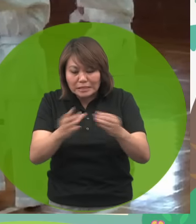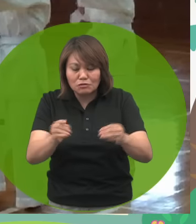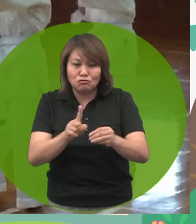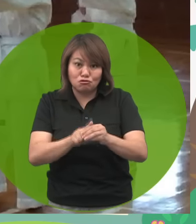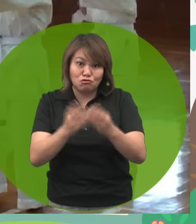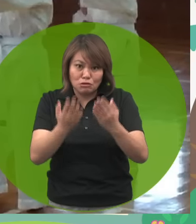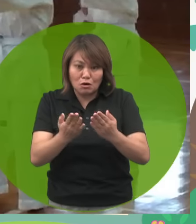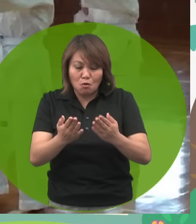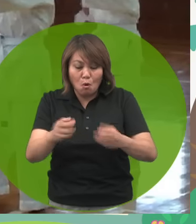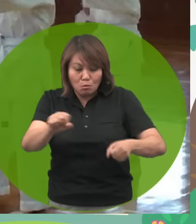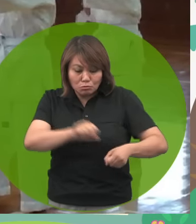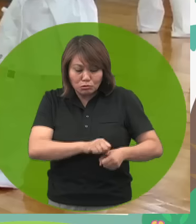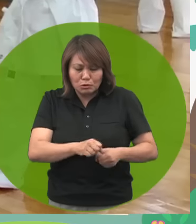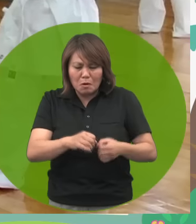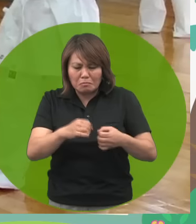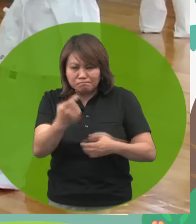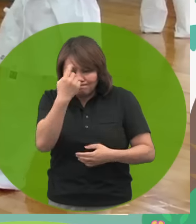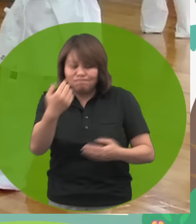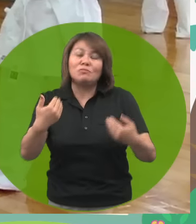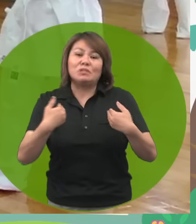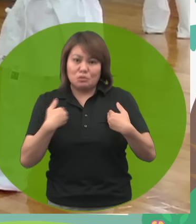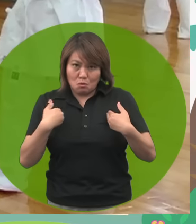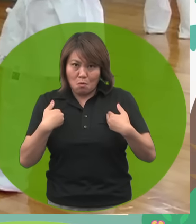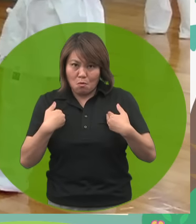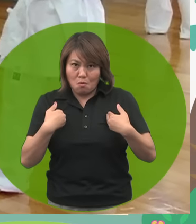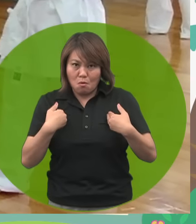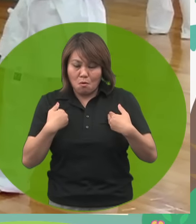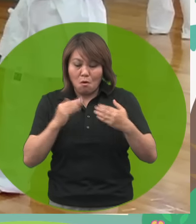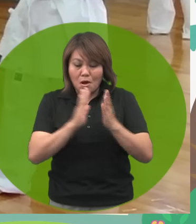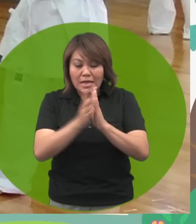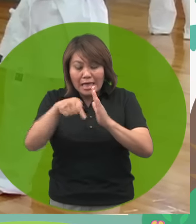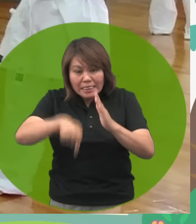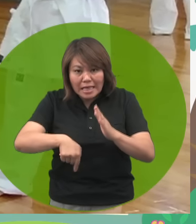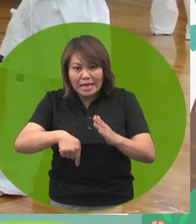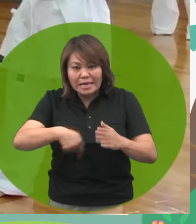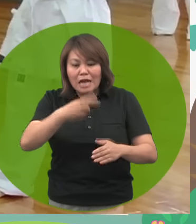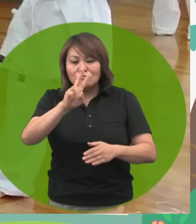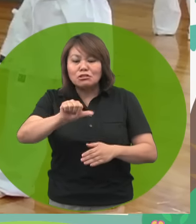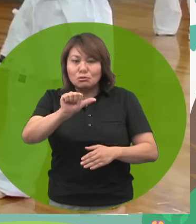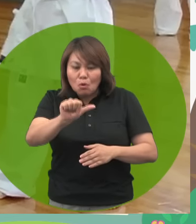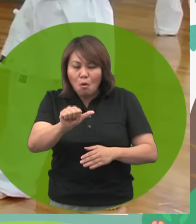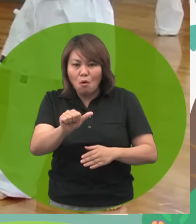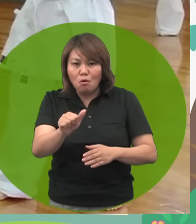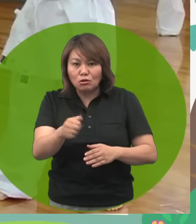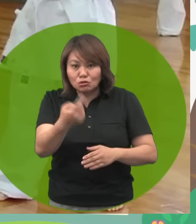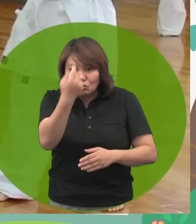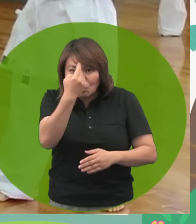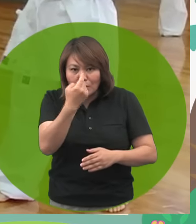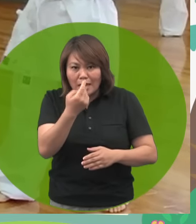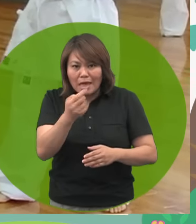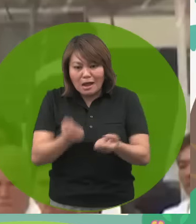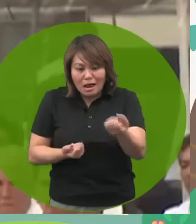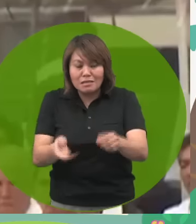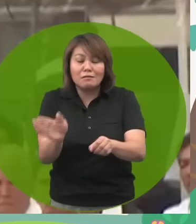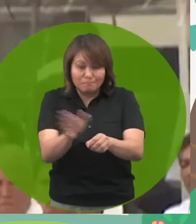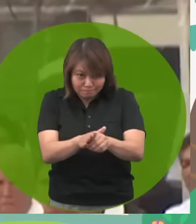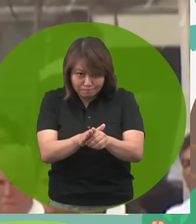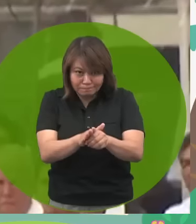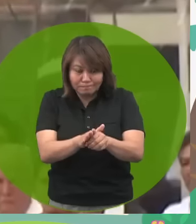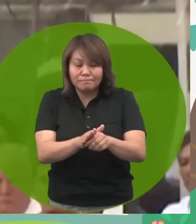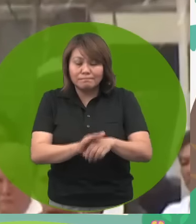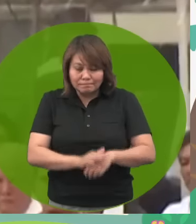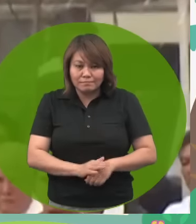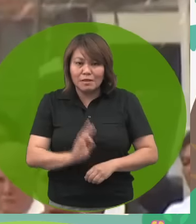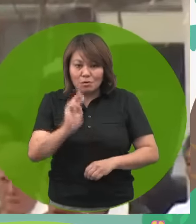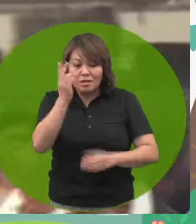で武道が必修化となり、県内では125校が授業で空手を取り入れています。こうした中、県